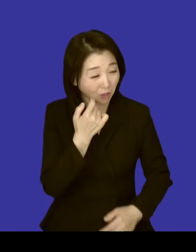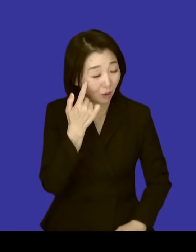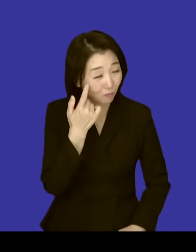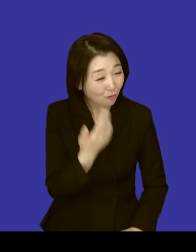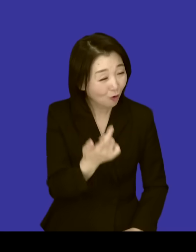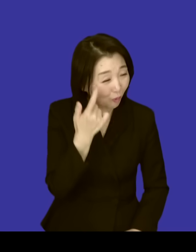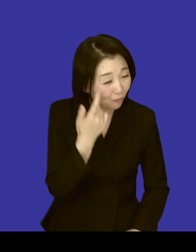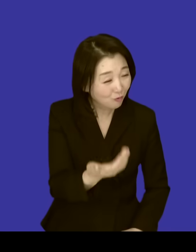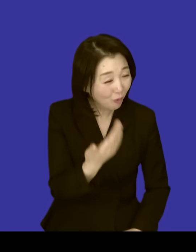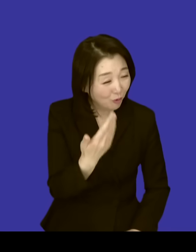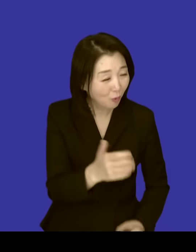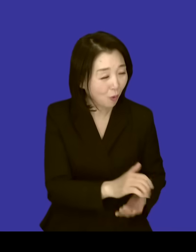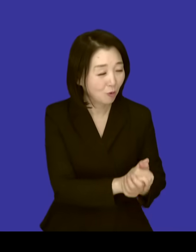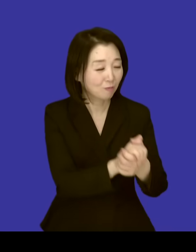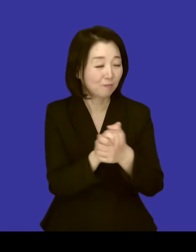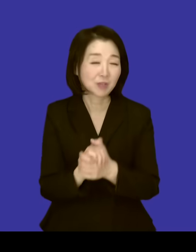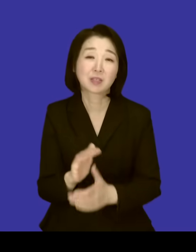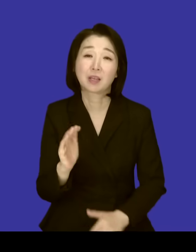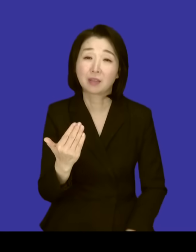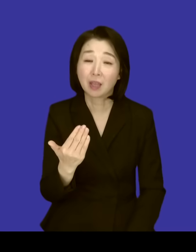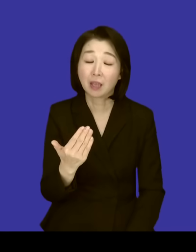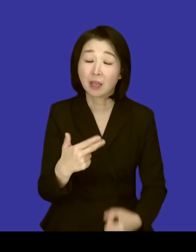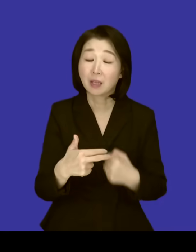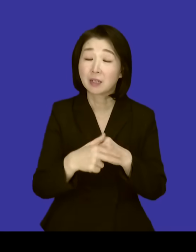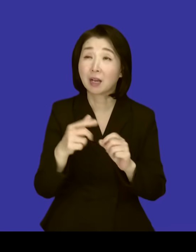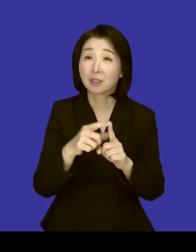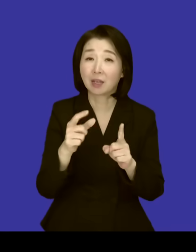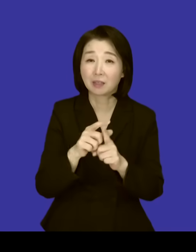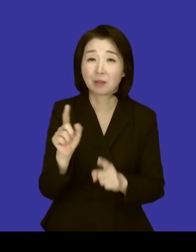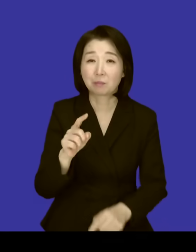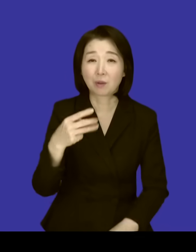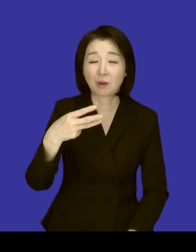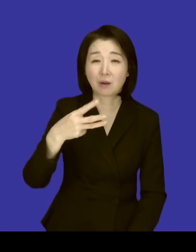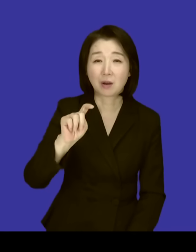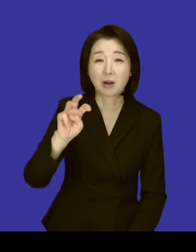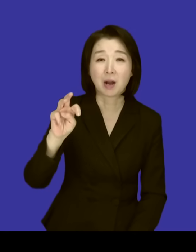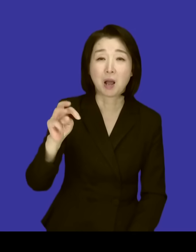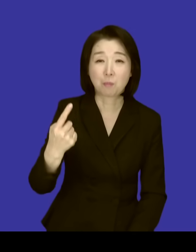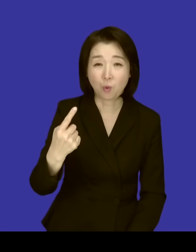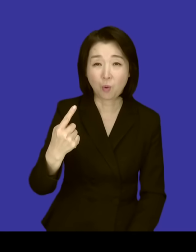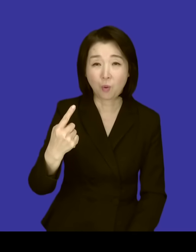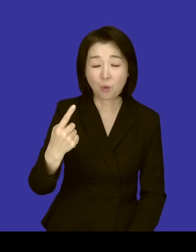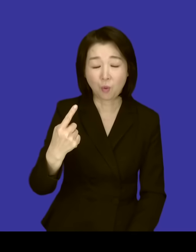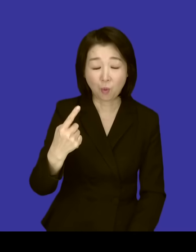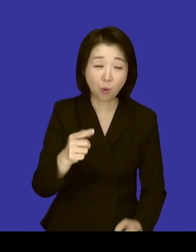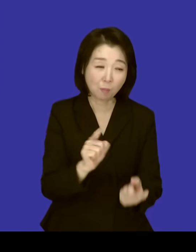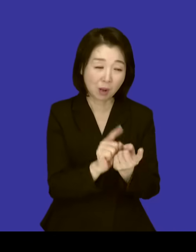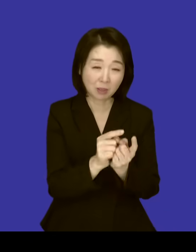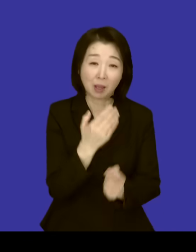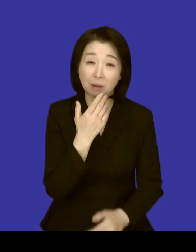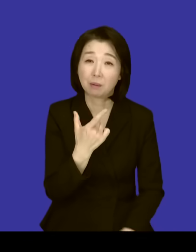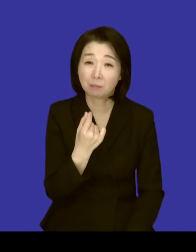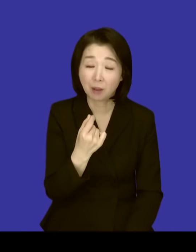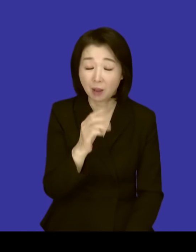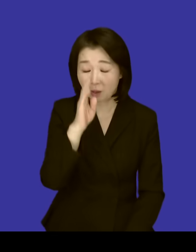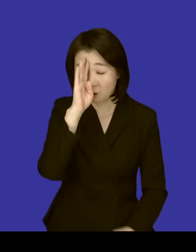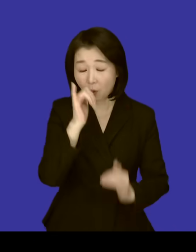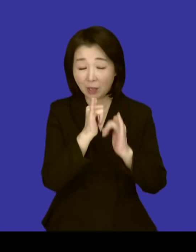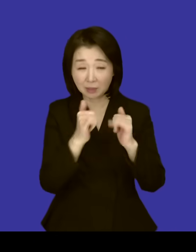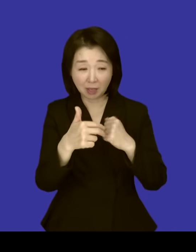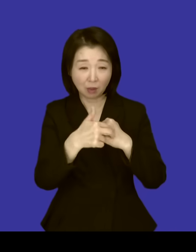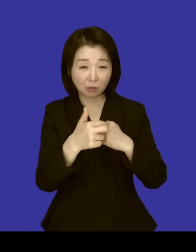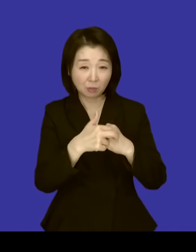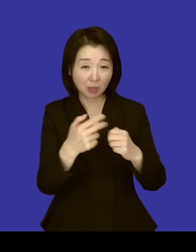정이 쌓이는 것 같아요. 그거를 의학 용어로는 라포 형성이 된다. 환자와 그 의료진 간의